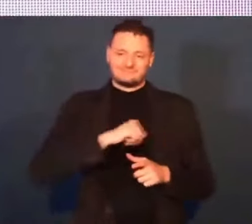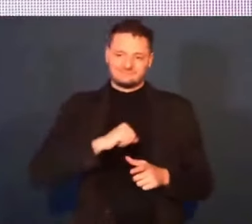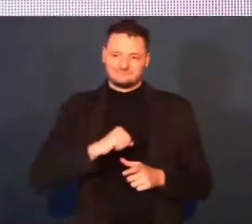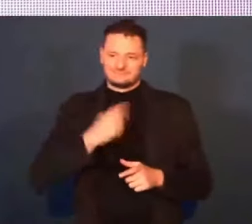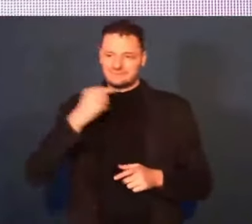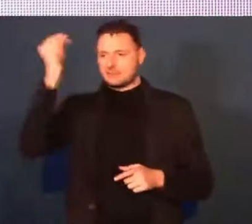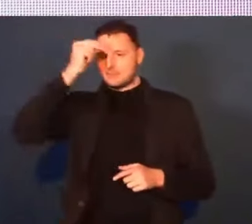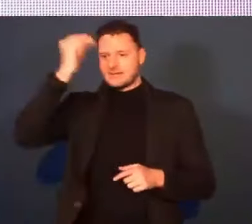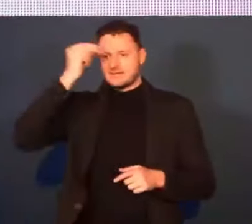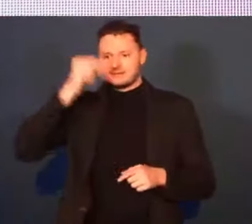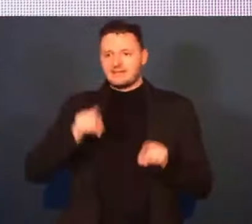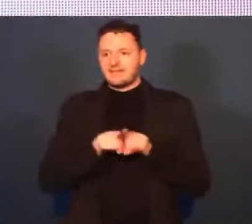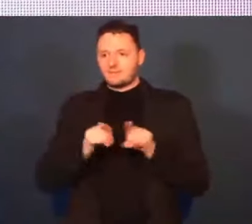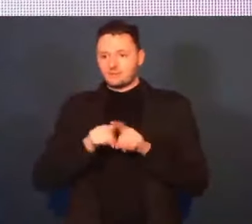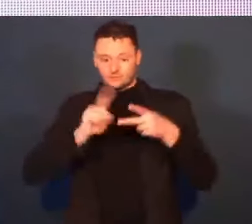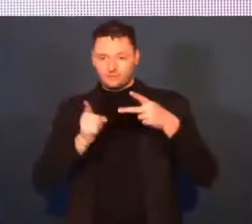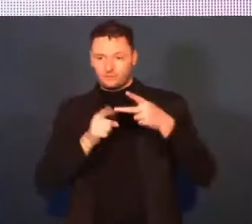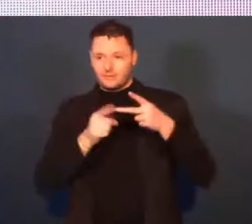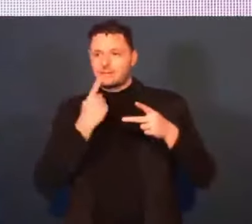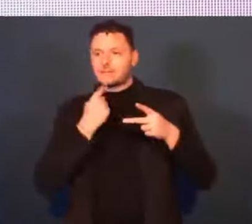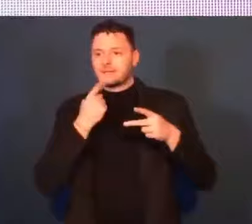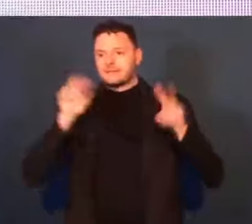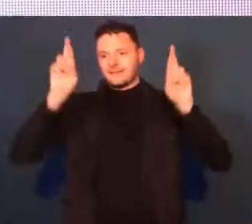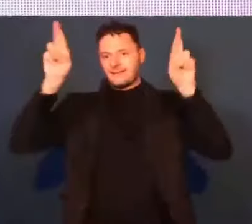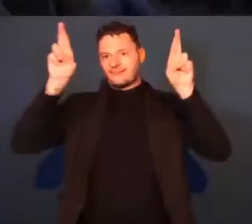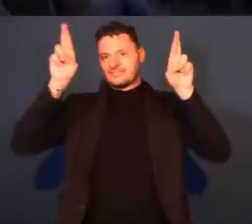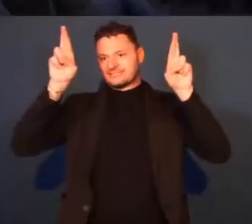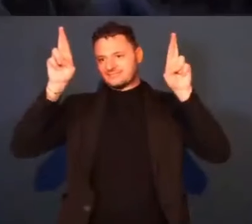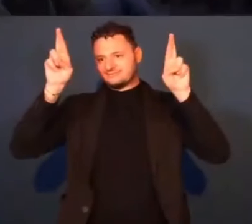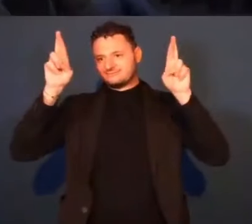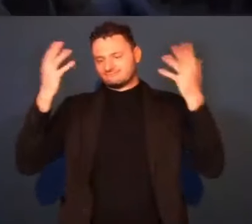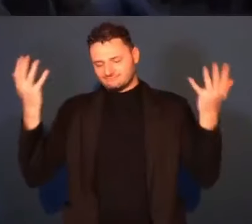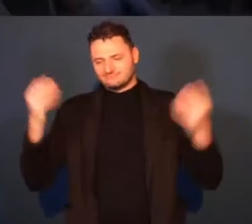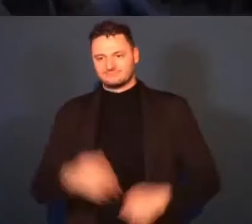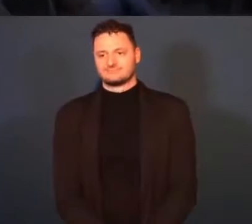име на надеждата за всеки един от нас. България...